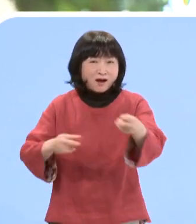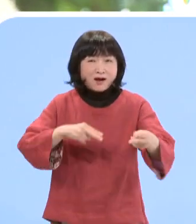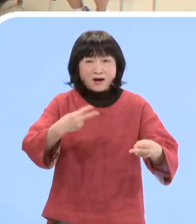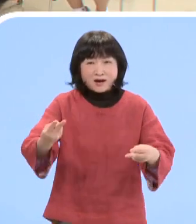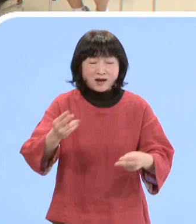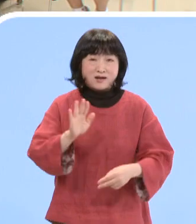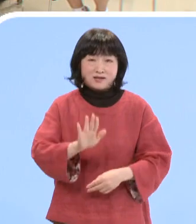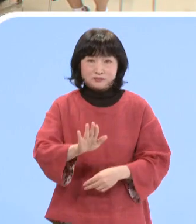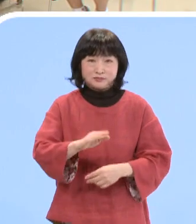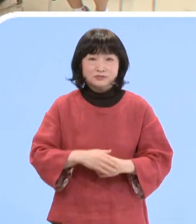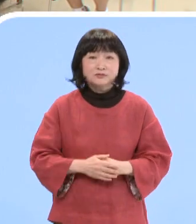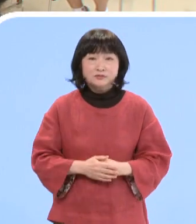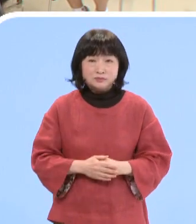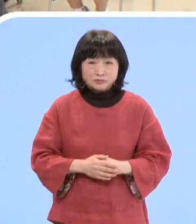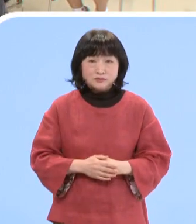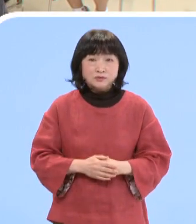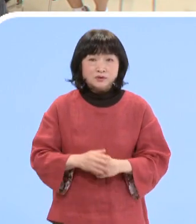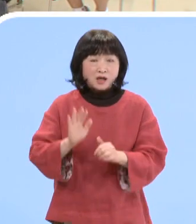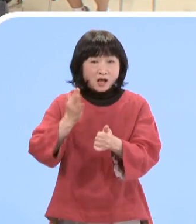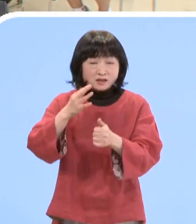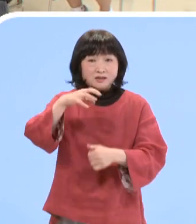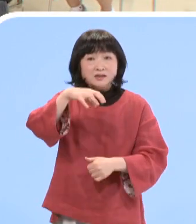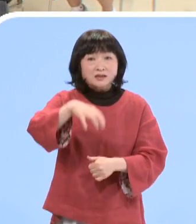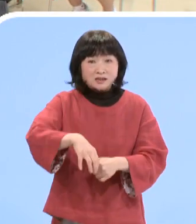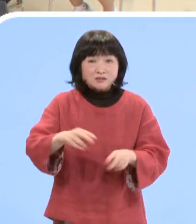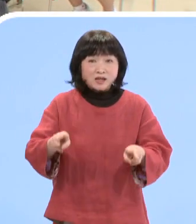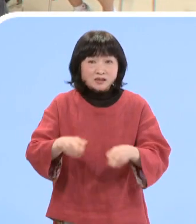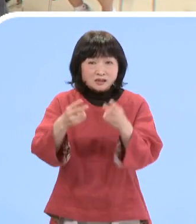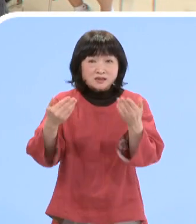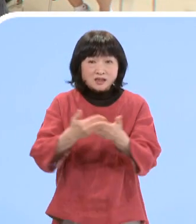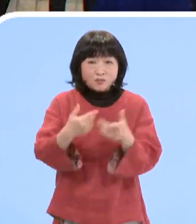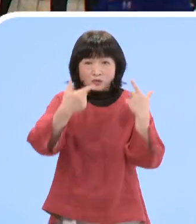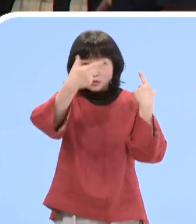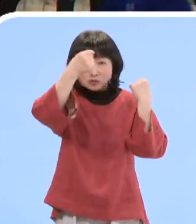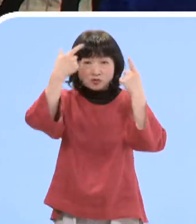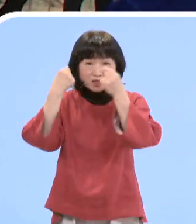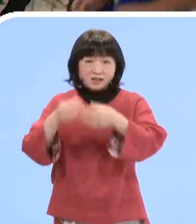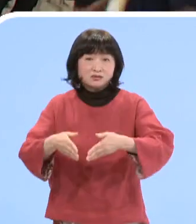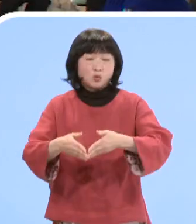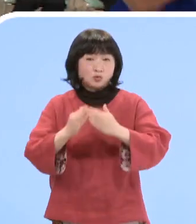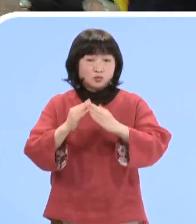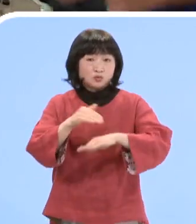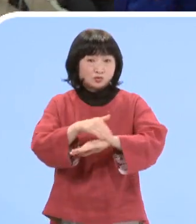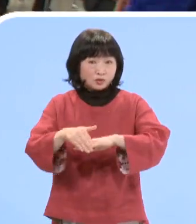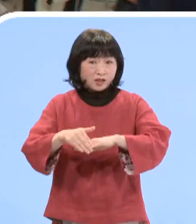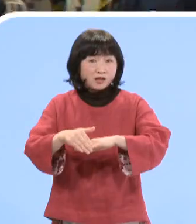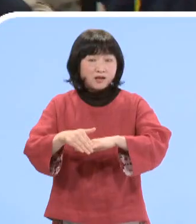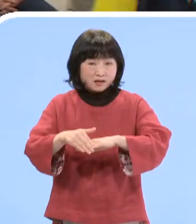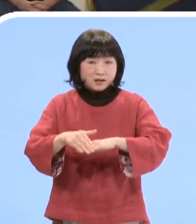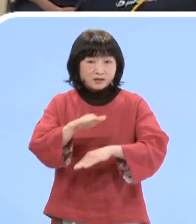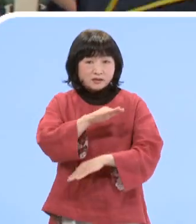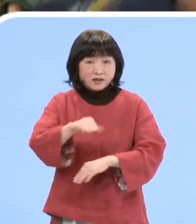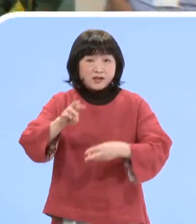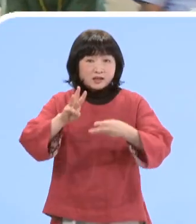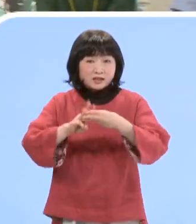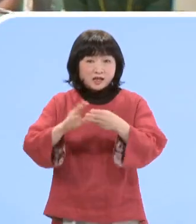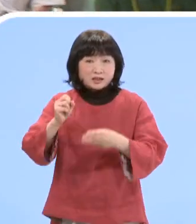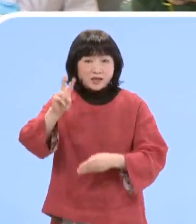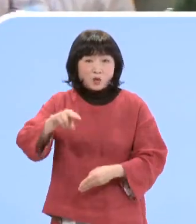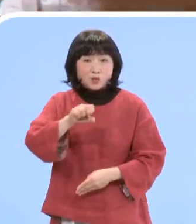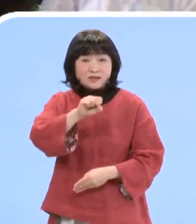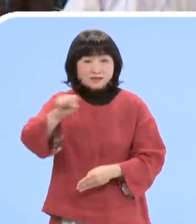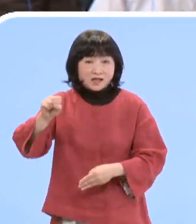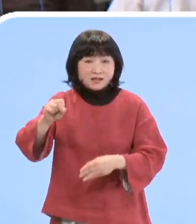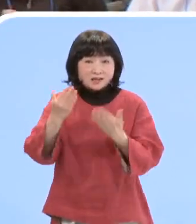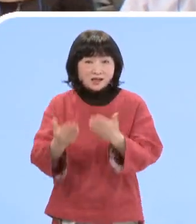からそういうところにあの専門職大学を作ろう、特に平田織座さんがこの大学の